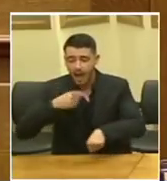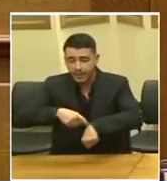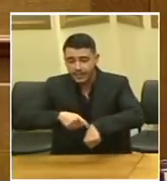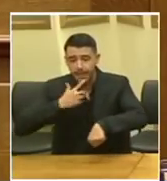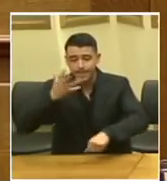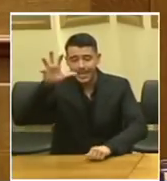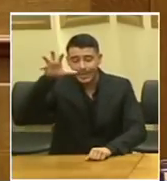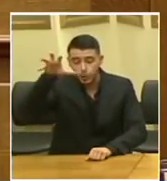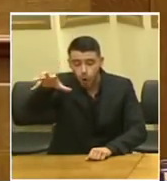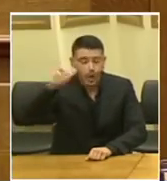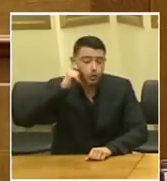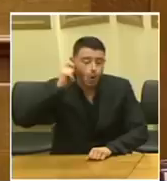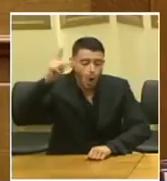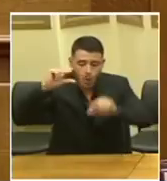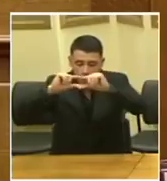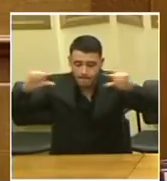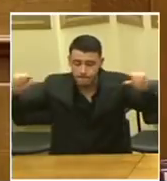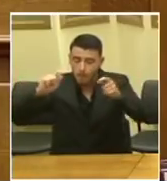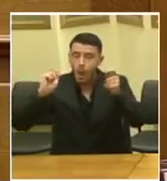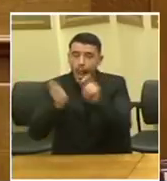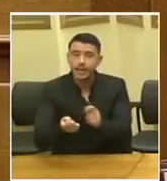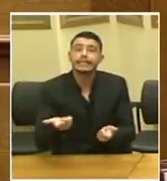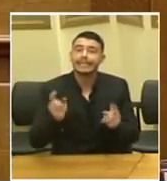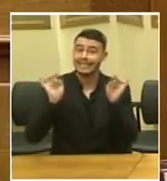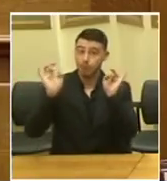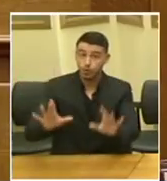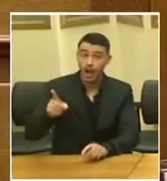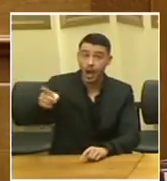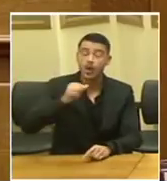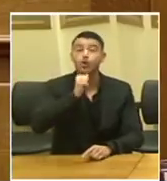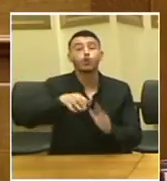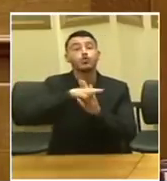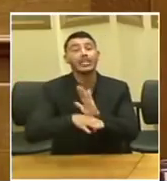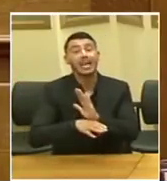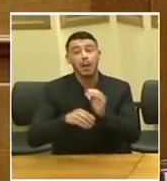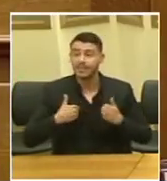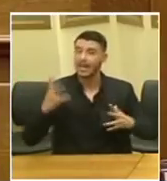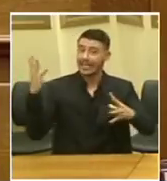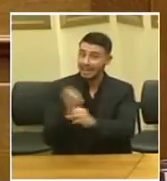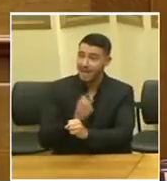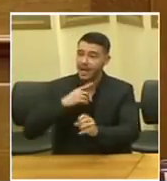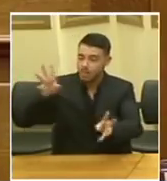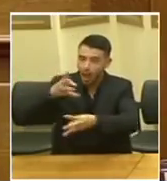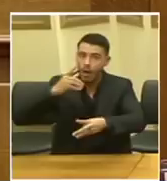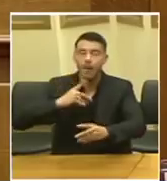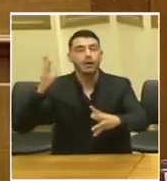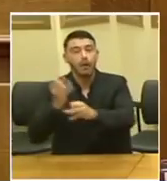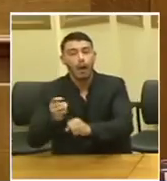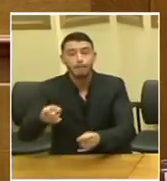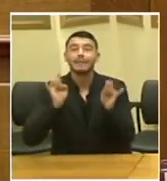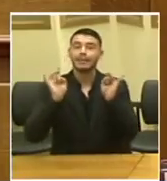αυτή το όνομά της. Είναι μικρό πράγμα να αλλάζει το σύνταγμά της. Και μετά εμείς να πούμε θα